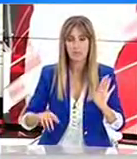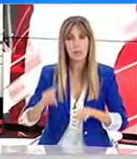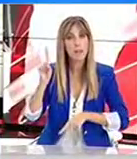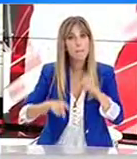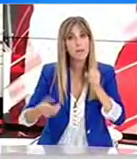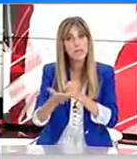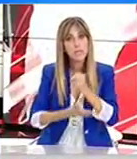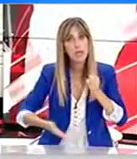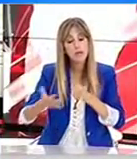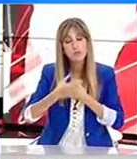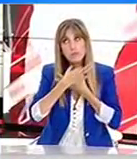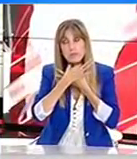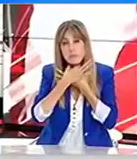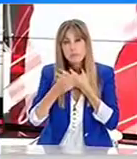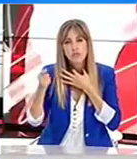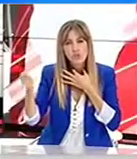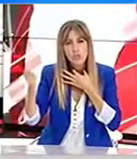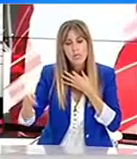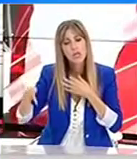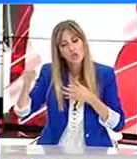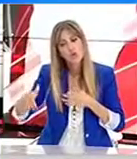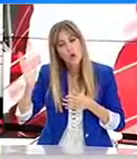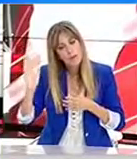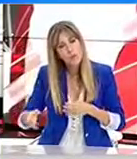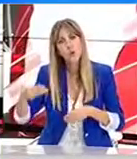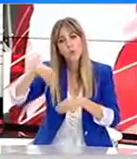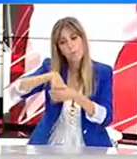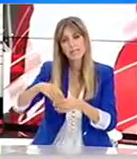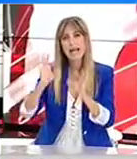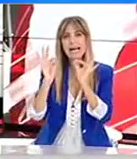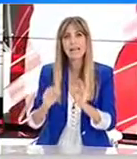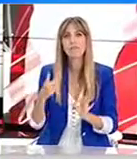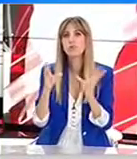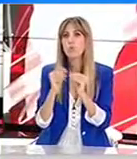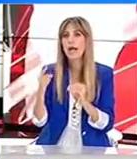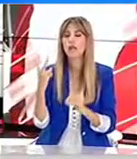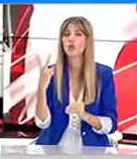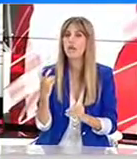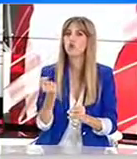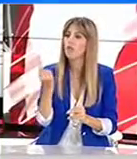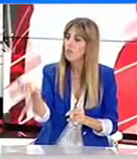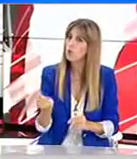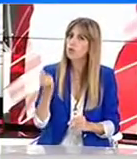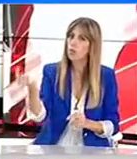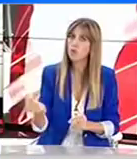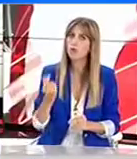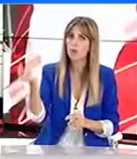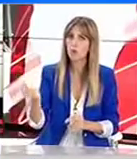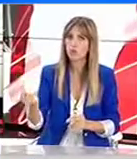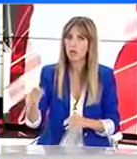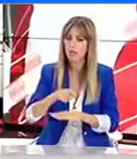έχουν γίνει σημαντικά βήματα. Παραμένουν και πρέπει να γίνουν και άλλα πολλά. Γι' αυτό και εμείς χθες εξαγγείλαμε, για